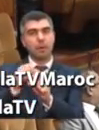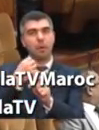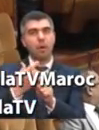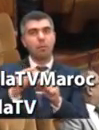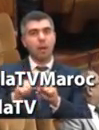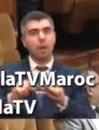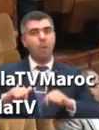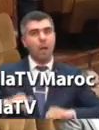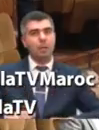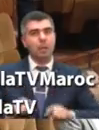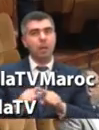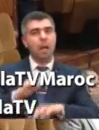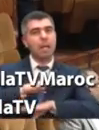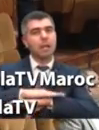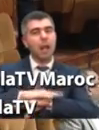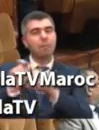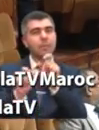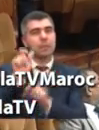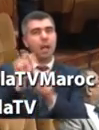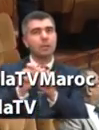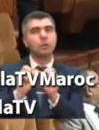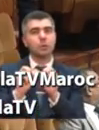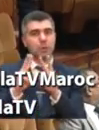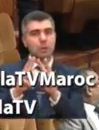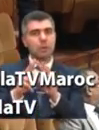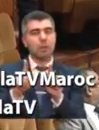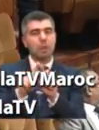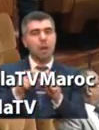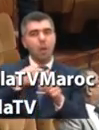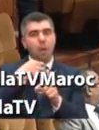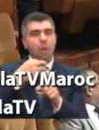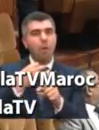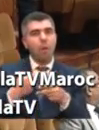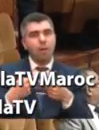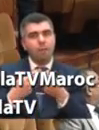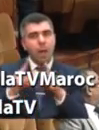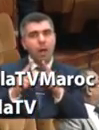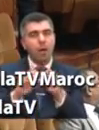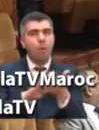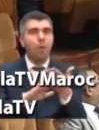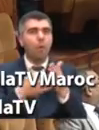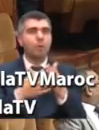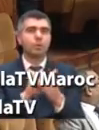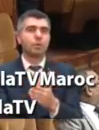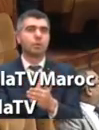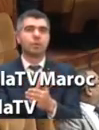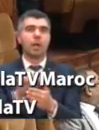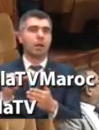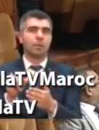أن تحترم السيدات والسادة النواب بدون أي إيحاء كيفما كان نوعه لأن في احترام هذه المؤسسات